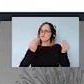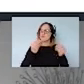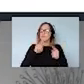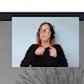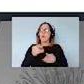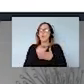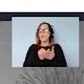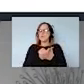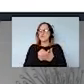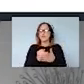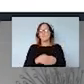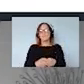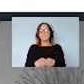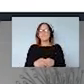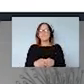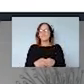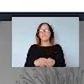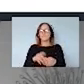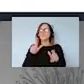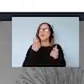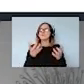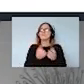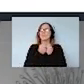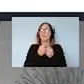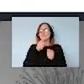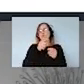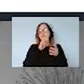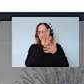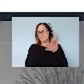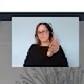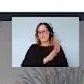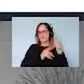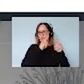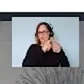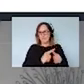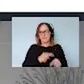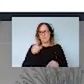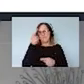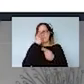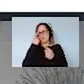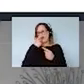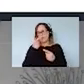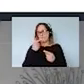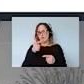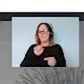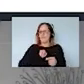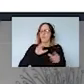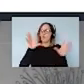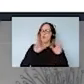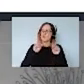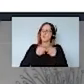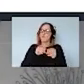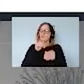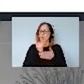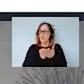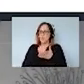i to, co znalazłam już w takim opracowaniu tej ankiety, co wydaje mi się bardzo fajnym podsumowaniem kursu,